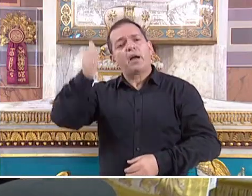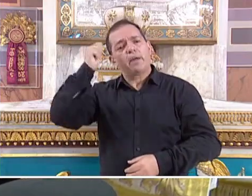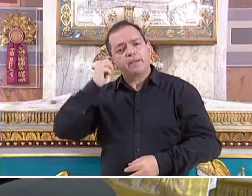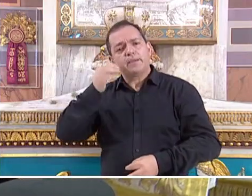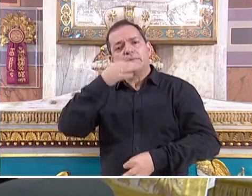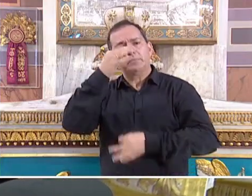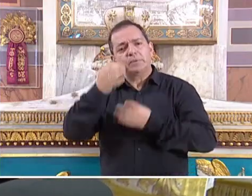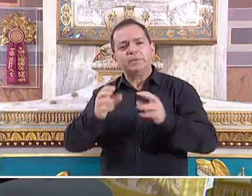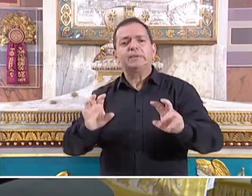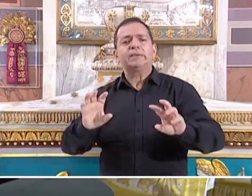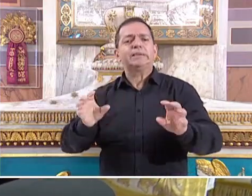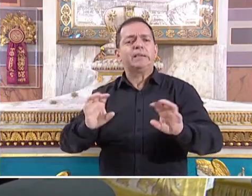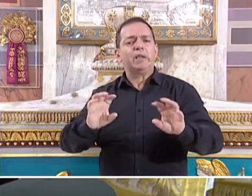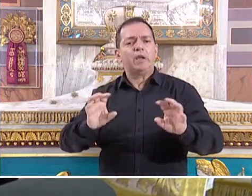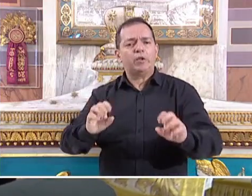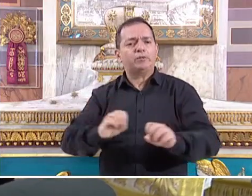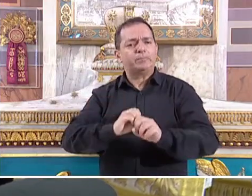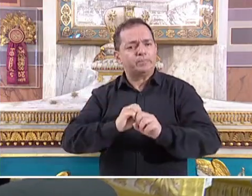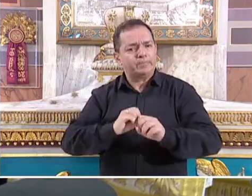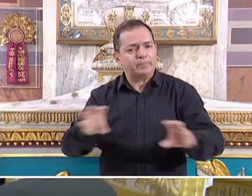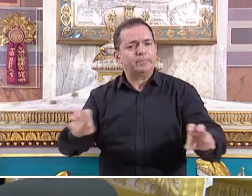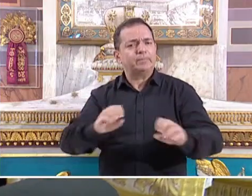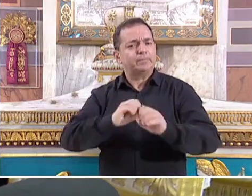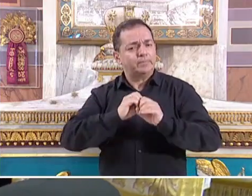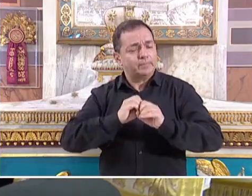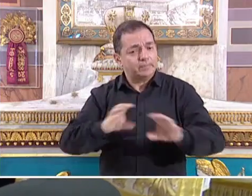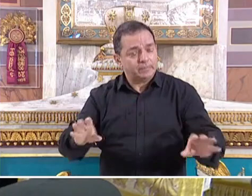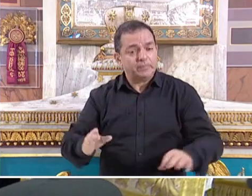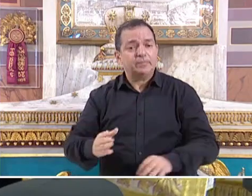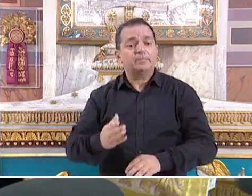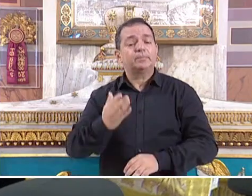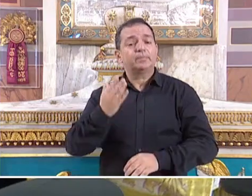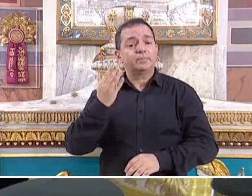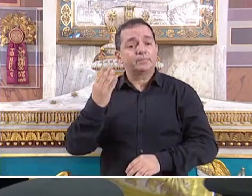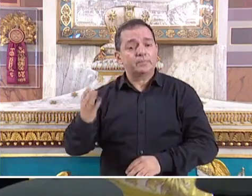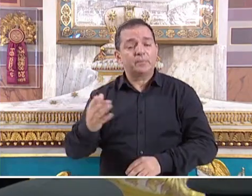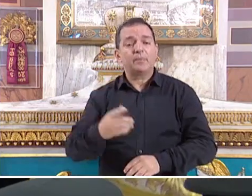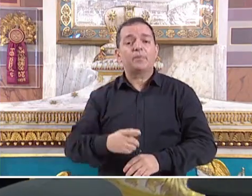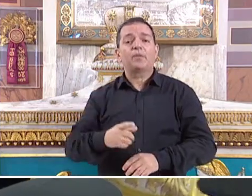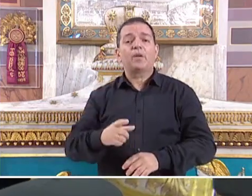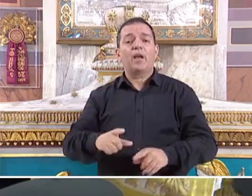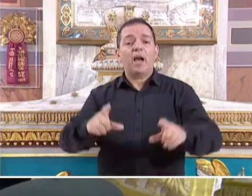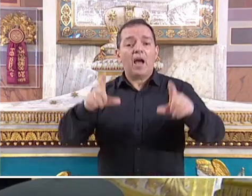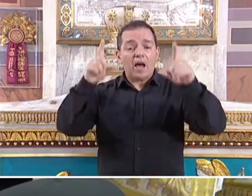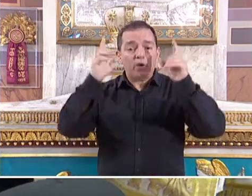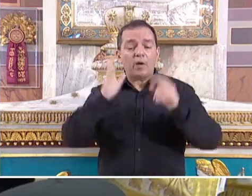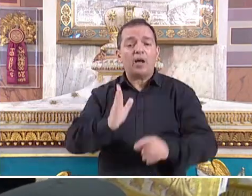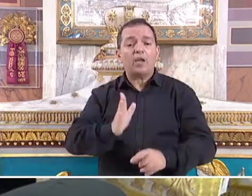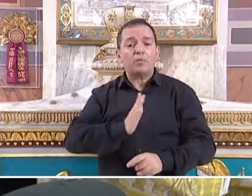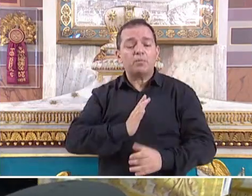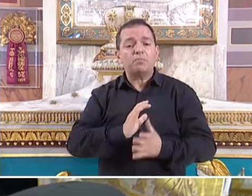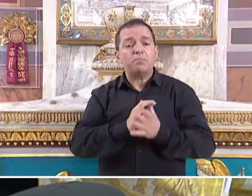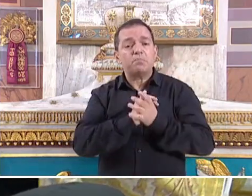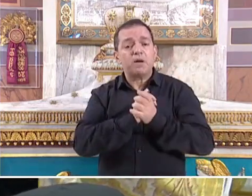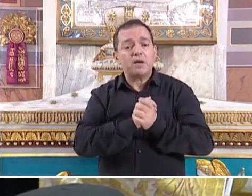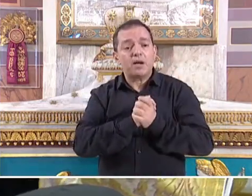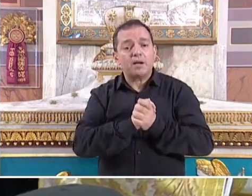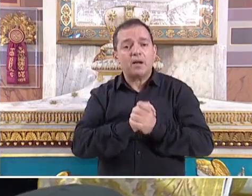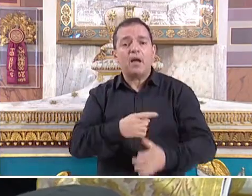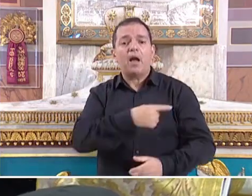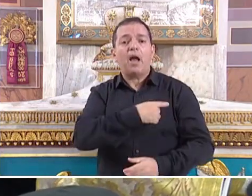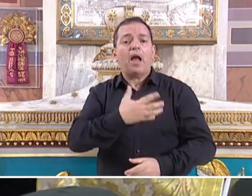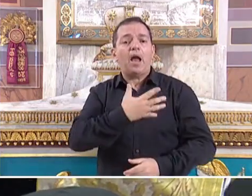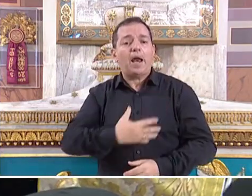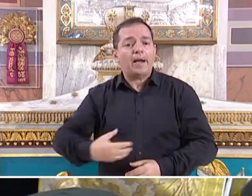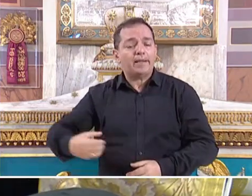ελληνική ραδιοφωνία στην ΕΡΤ, προς τον Άγιον Άνθρωπο του Θεού, τον Μακαριότατο